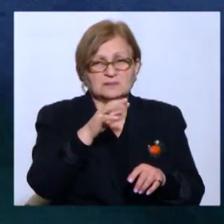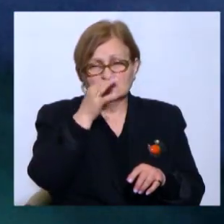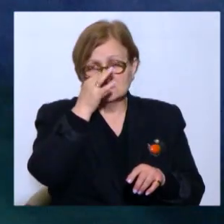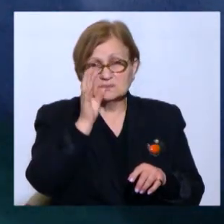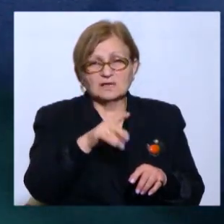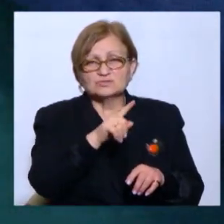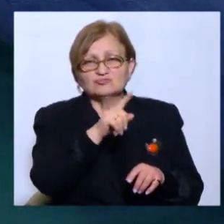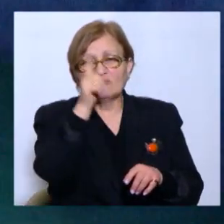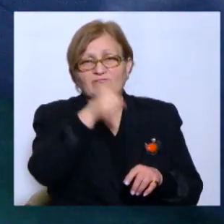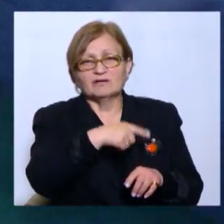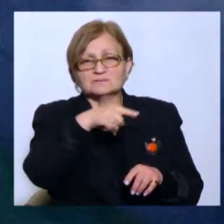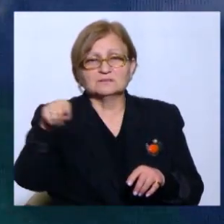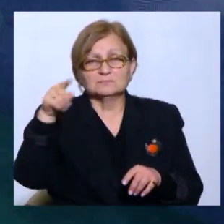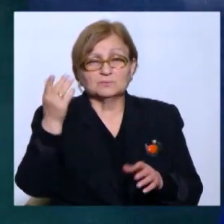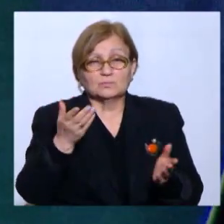გვერდები